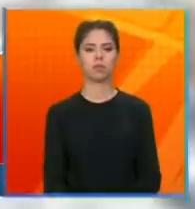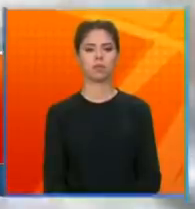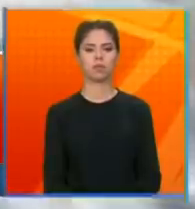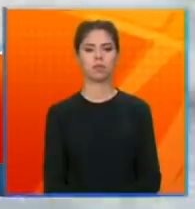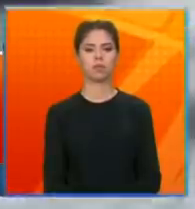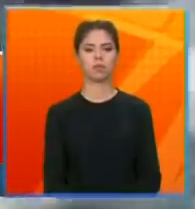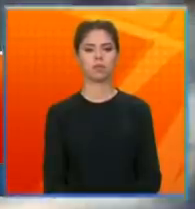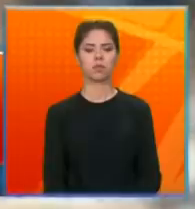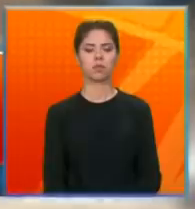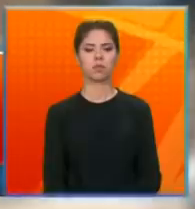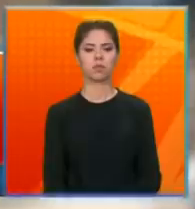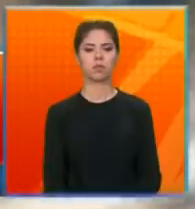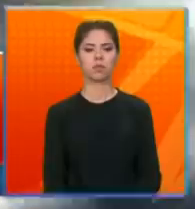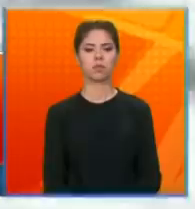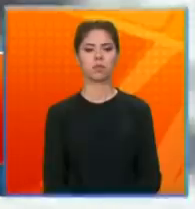Yani. Bu ne abi?